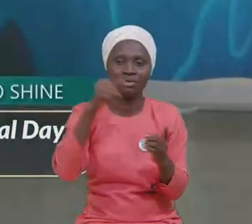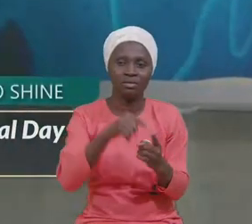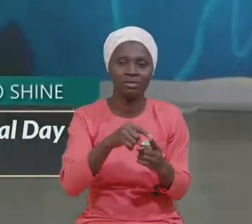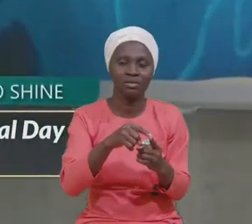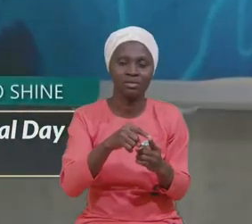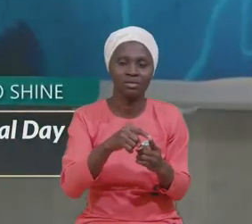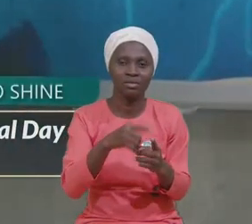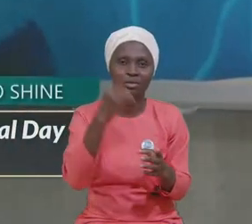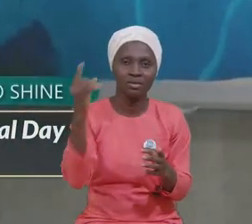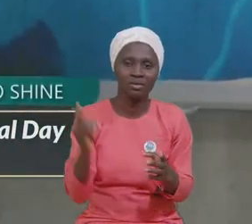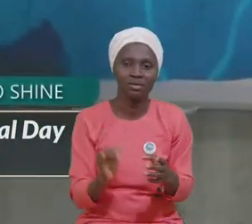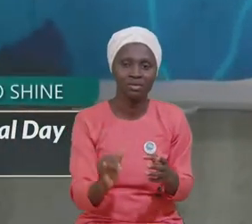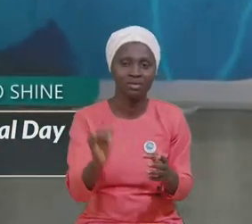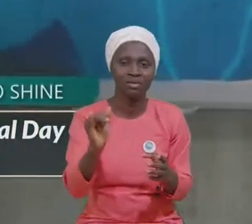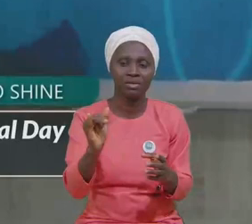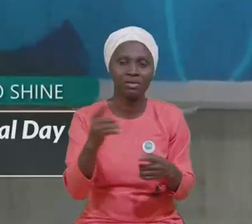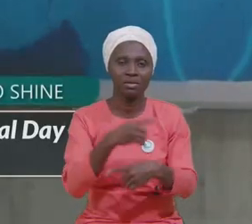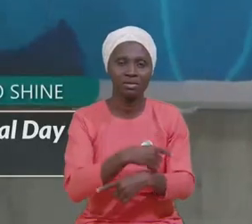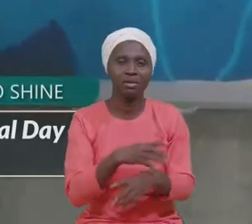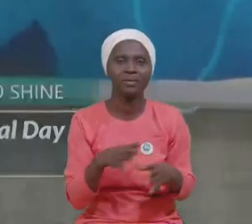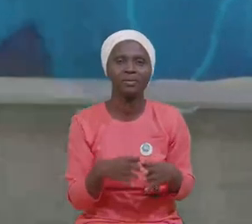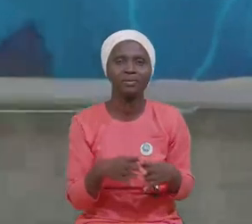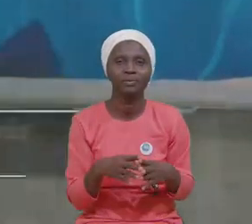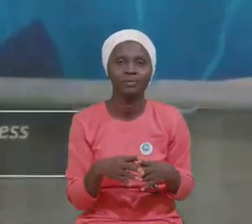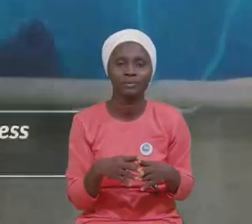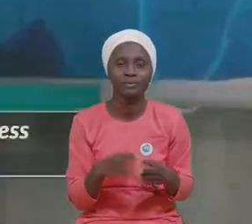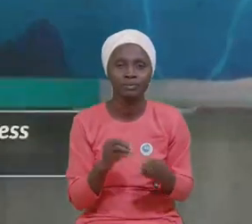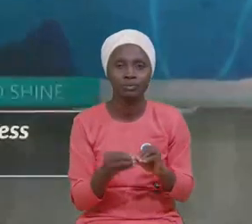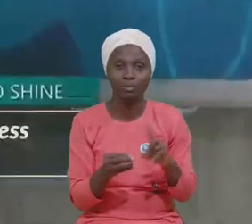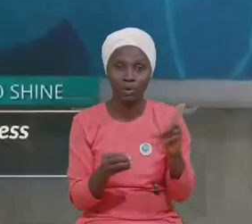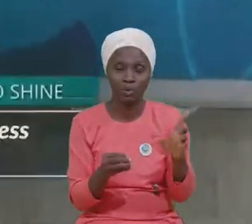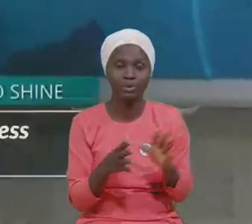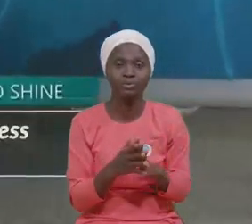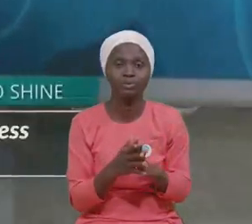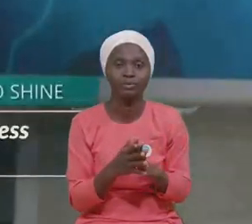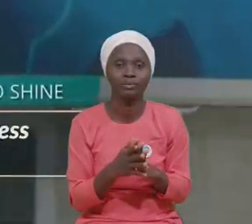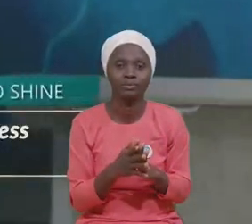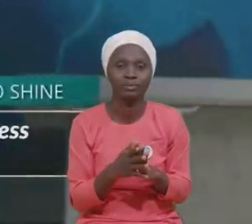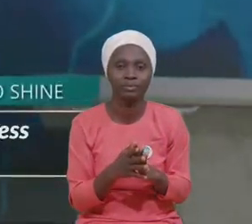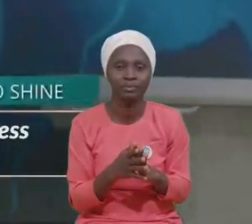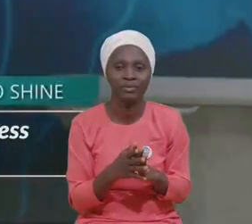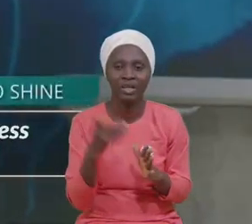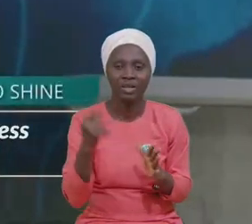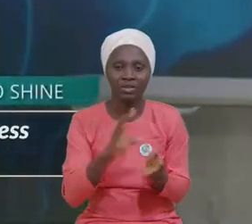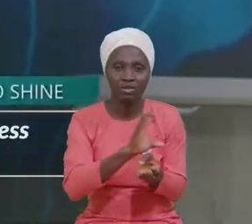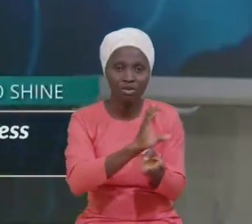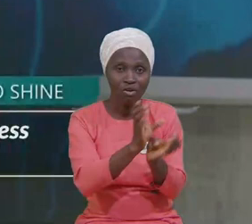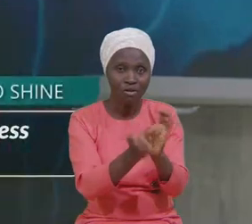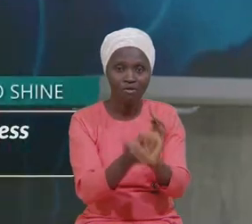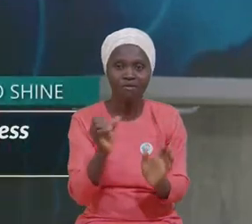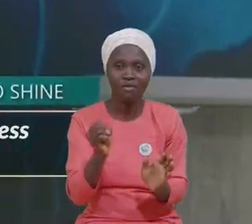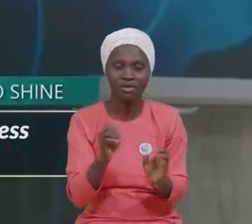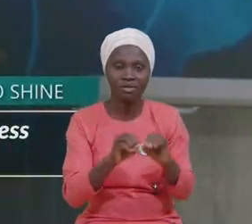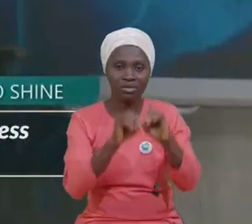jusqu'au jour éternel. Premier élément, les vrais convertis